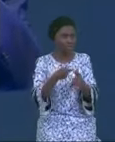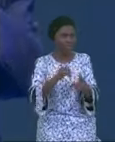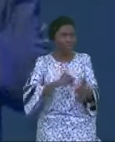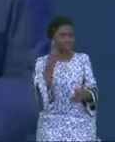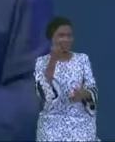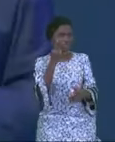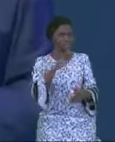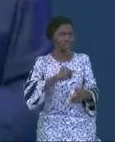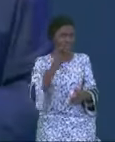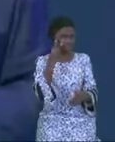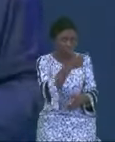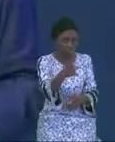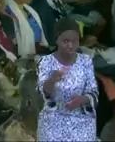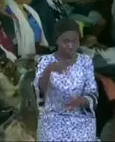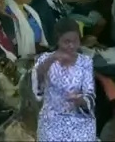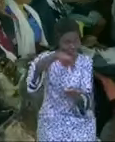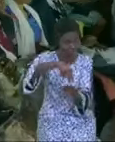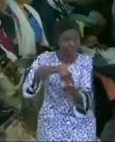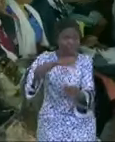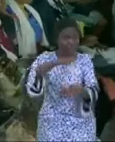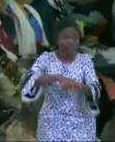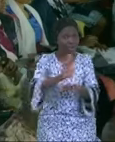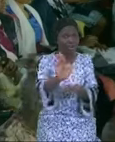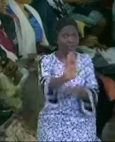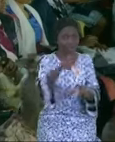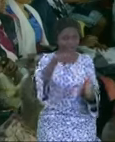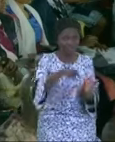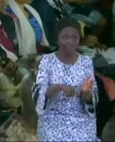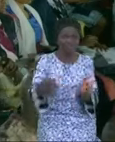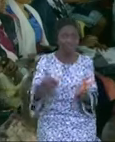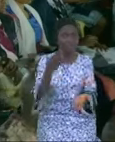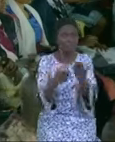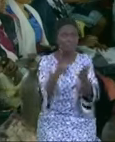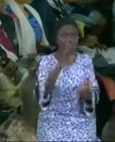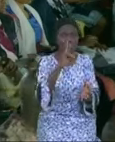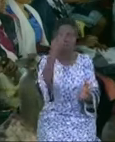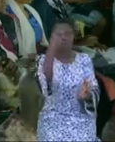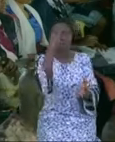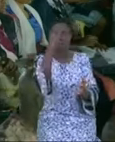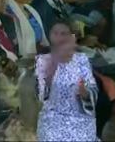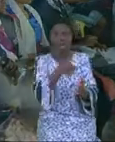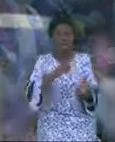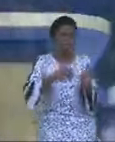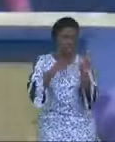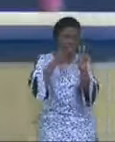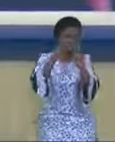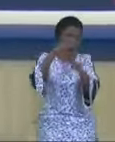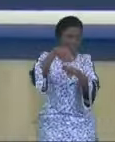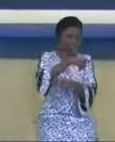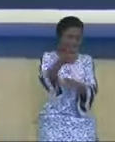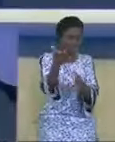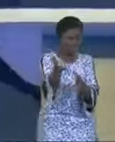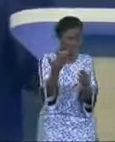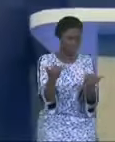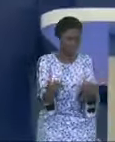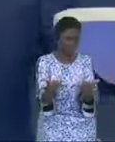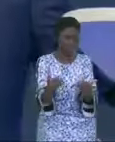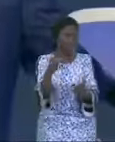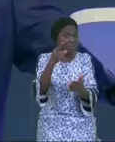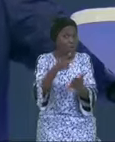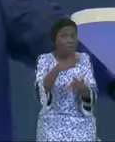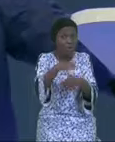lève-toi sur tes pieds peut-être tu as vu que tu te regardes là-bas ce que